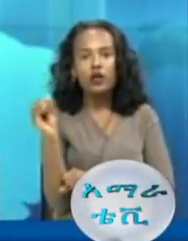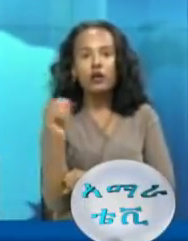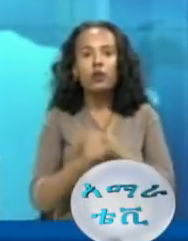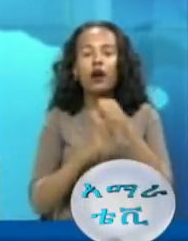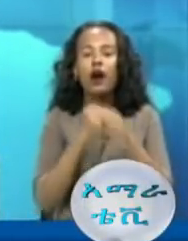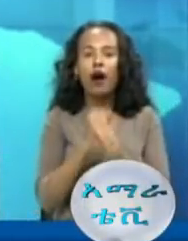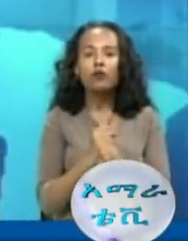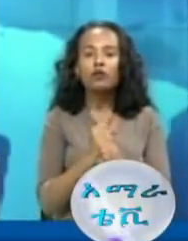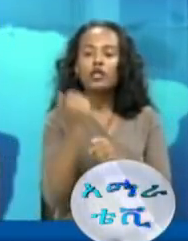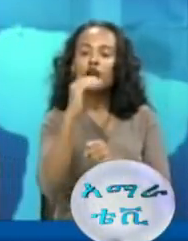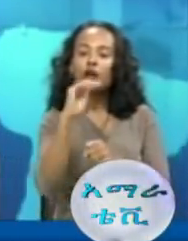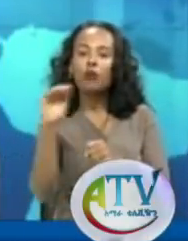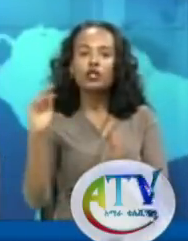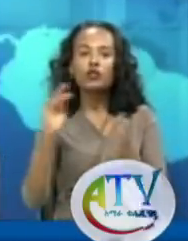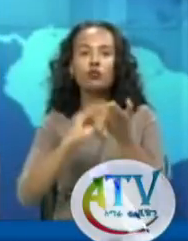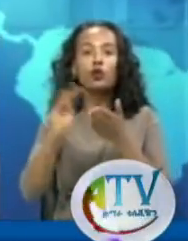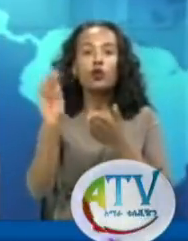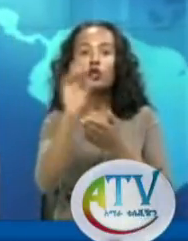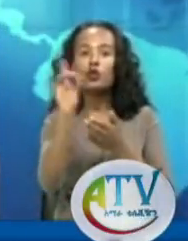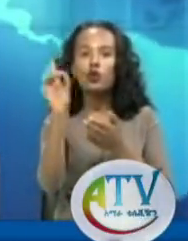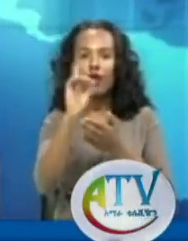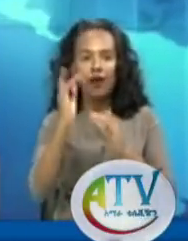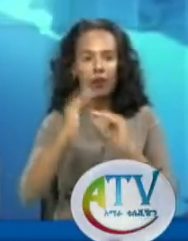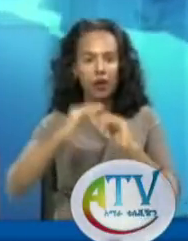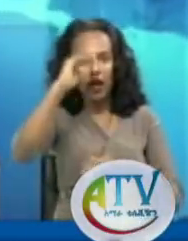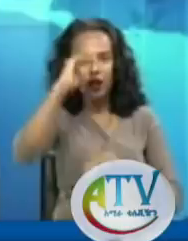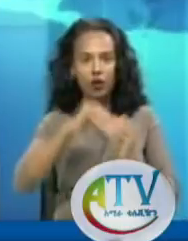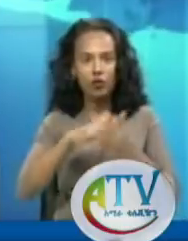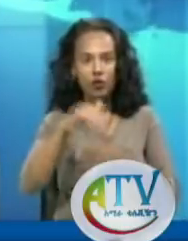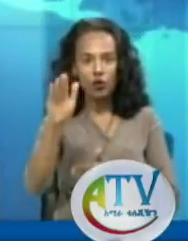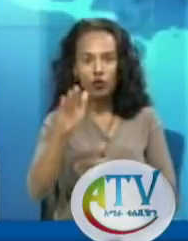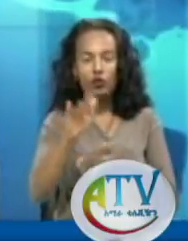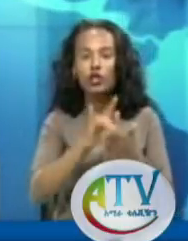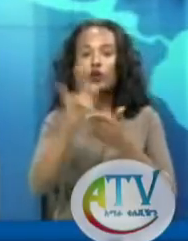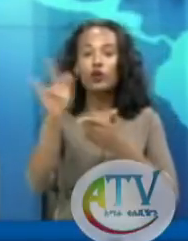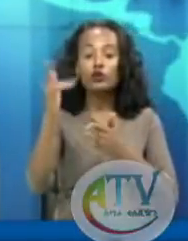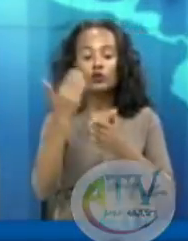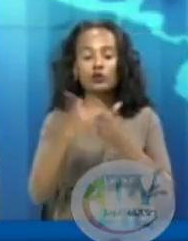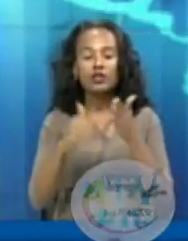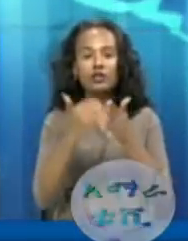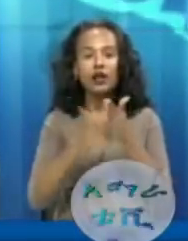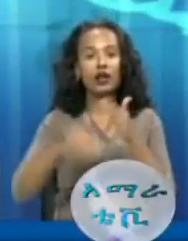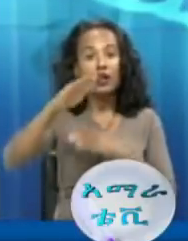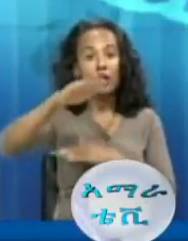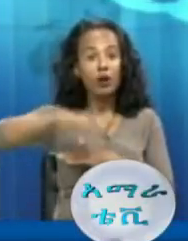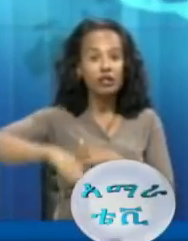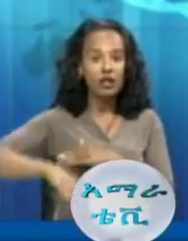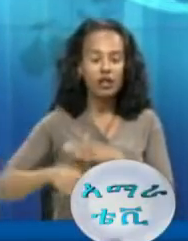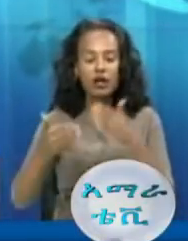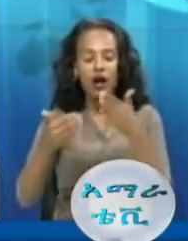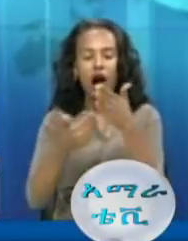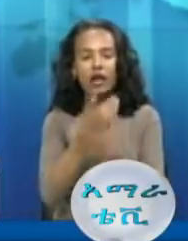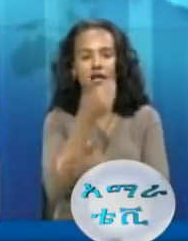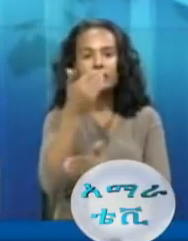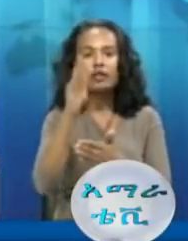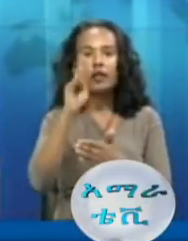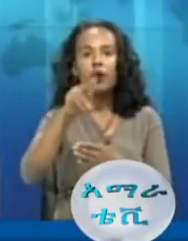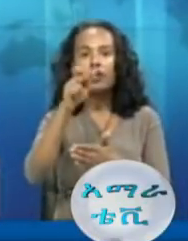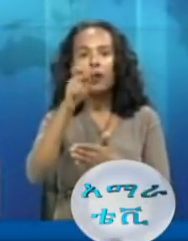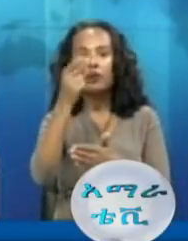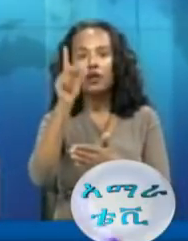በአመት ከግማሽ ቢሊዮን ዶላር በላይ የሚወጣውን የውጪ ምንዛሪ ለማስቀረት አዲስ የማዳበሪያ